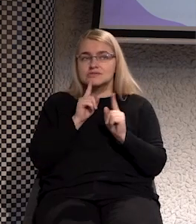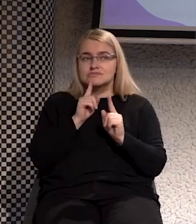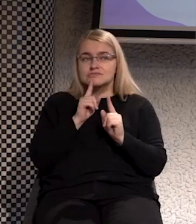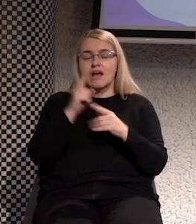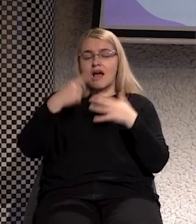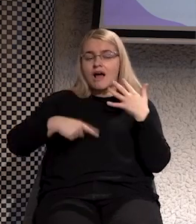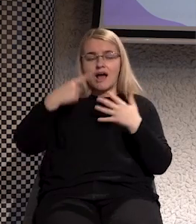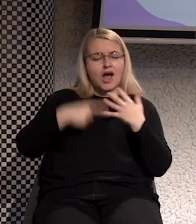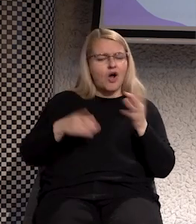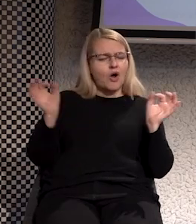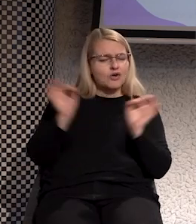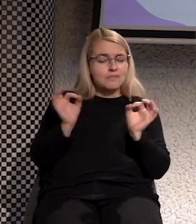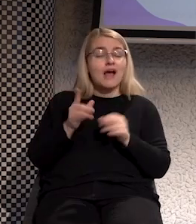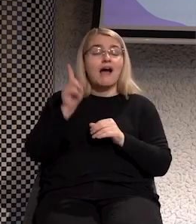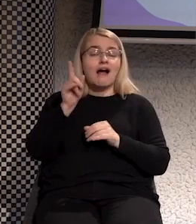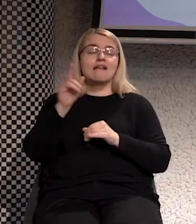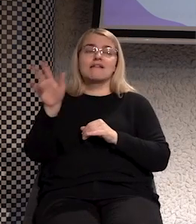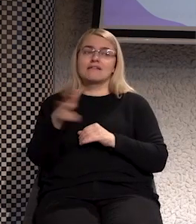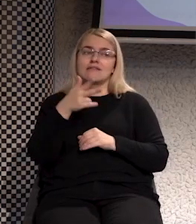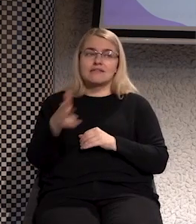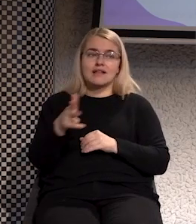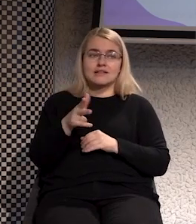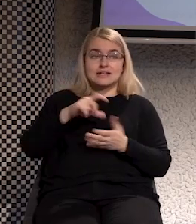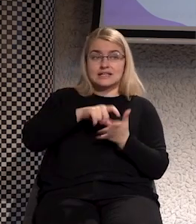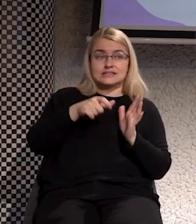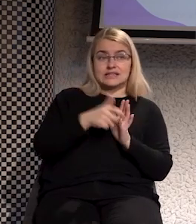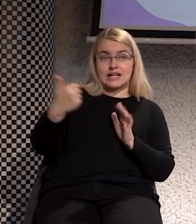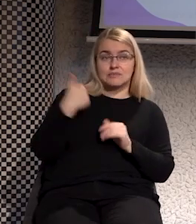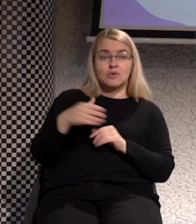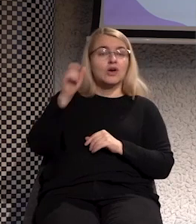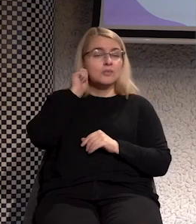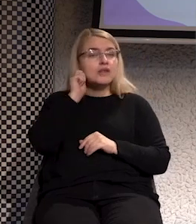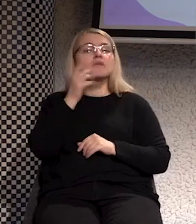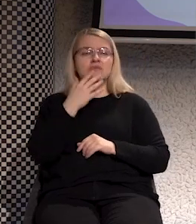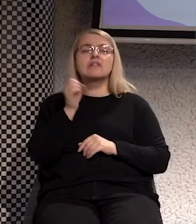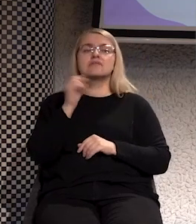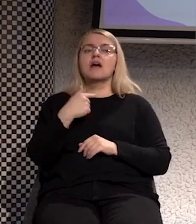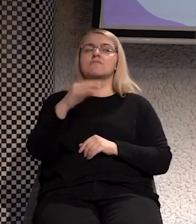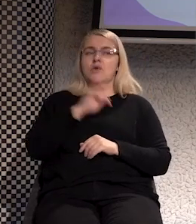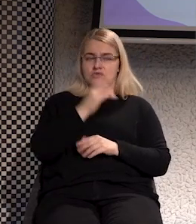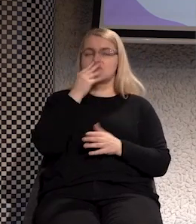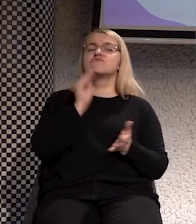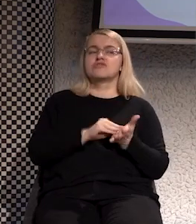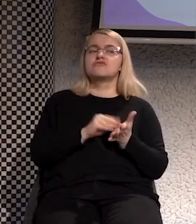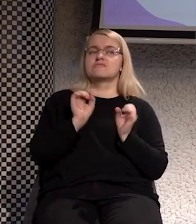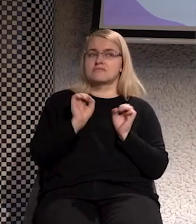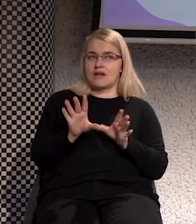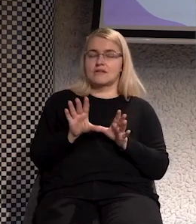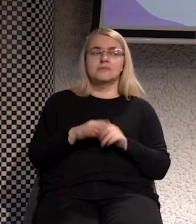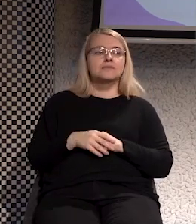są takie okrutne i tak dalej, ale kiedy na sali była kobieta, która mówi, tak, ja tego doświadczam jako kobieta,